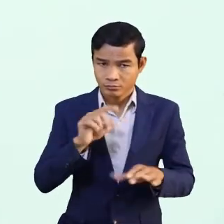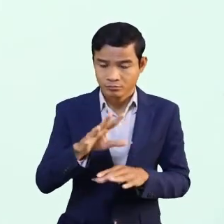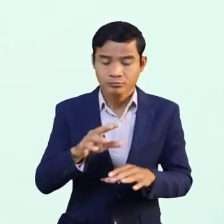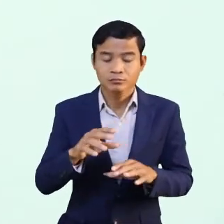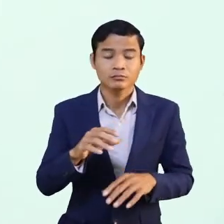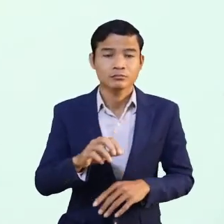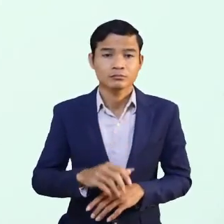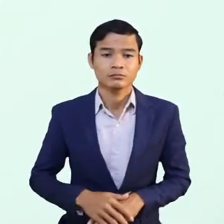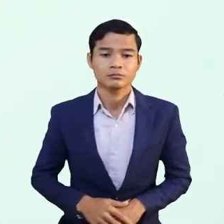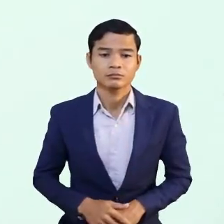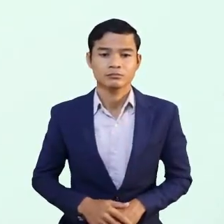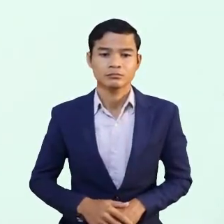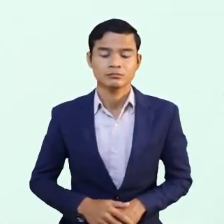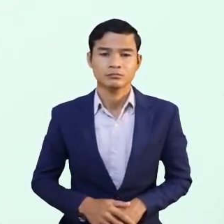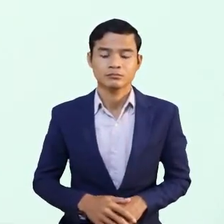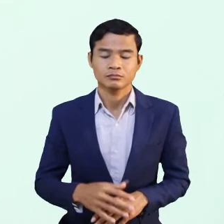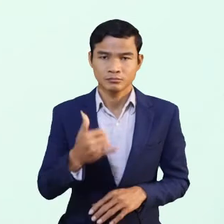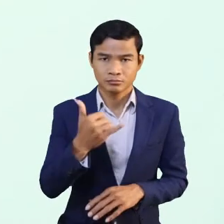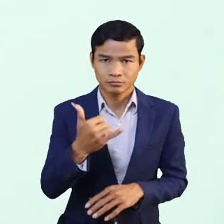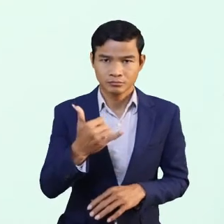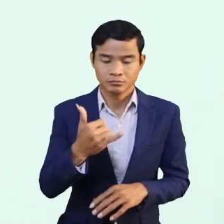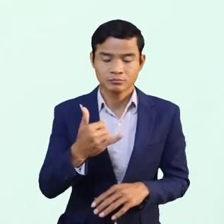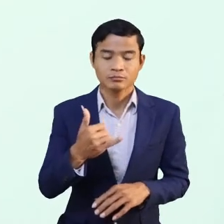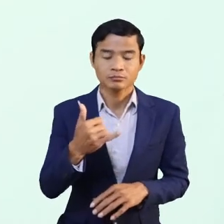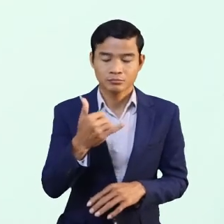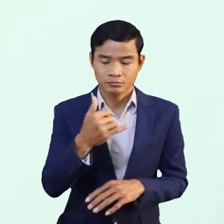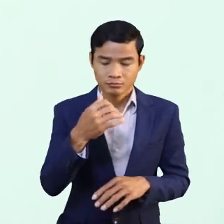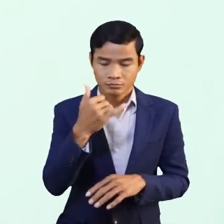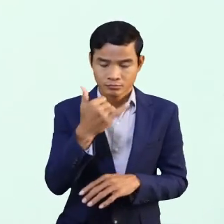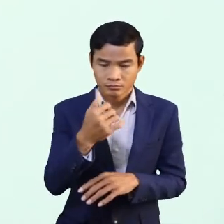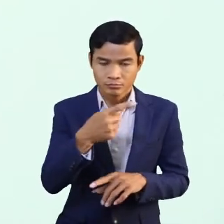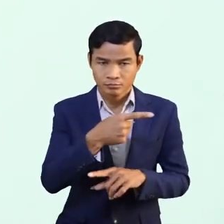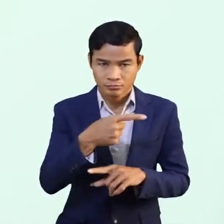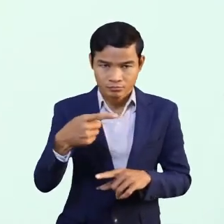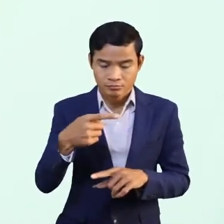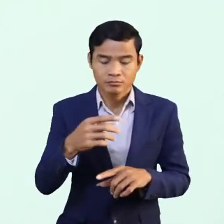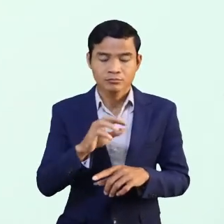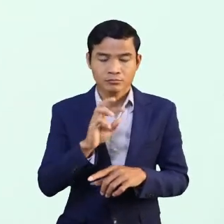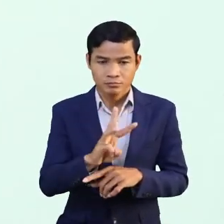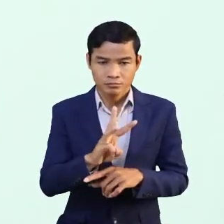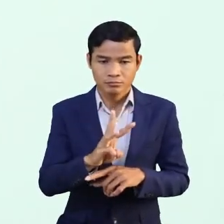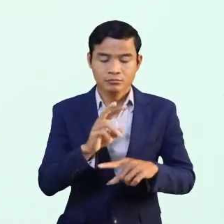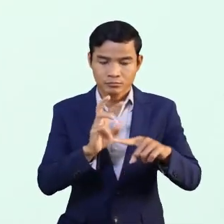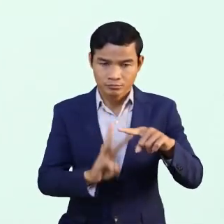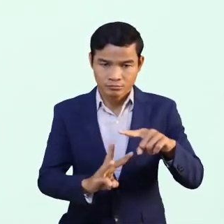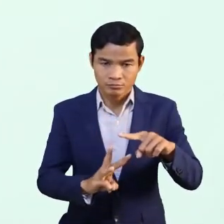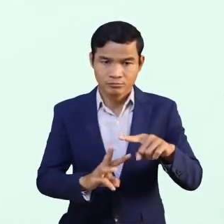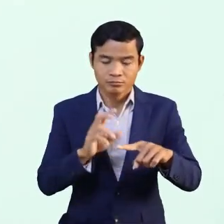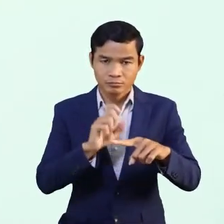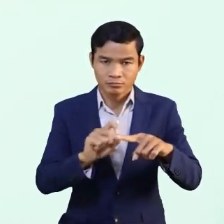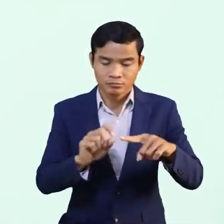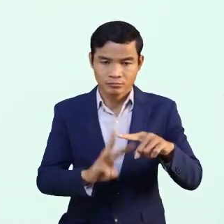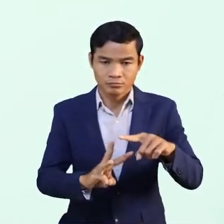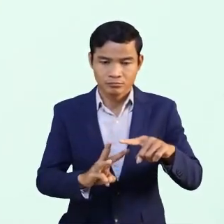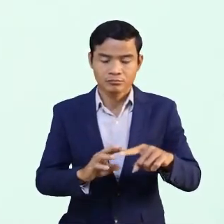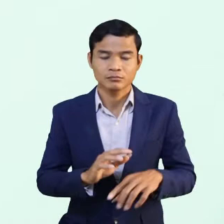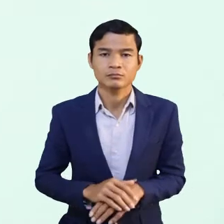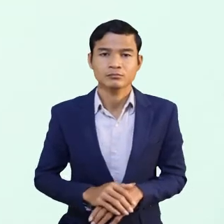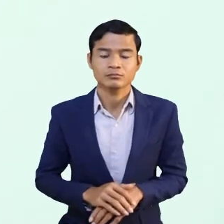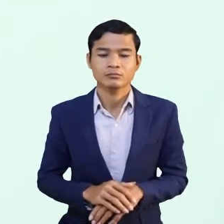ល់3យើងសរសេរលេខ3ចា6 6ដក3នៅសល់ចានៅសល់3យើងសរសេរលេ